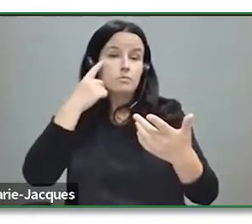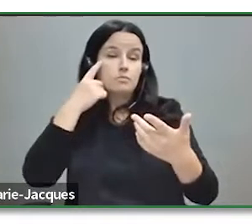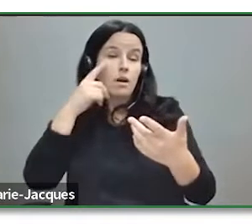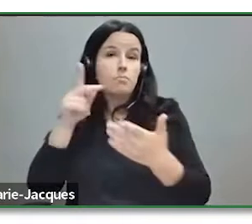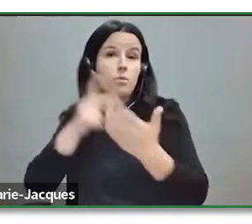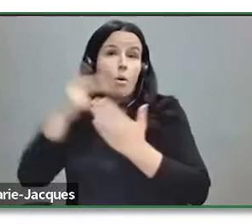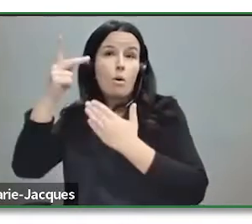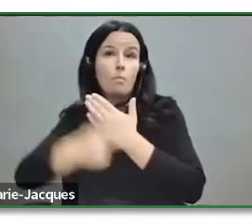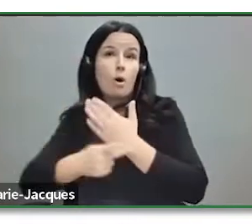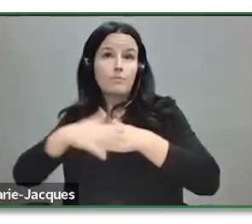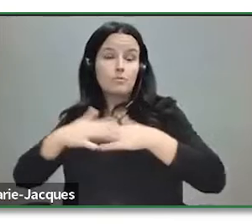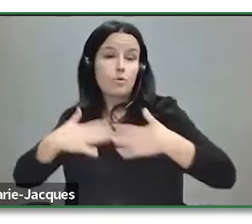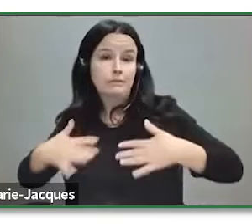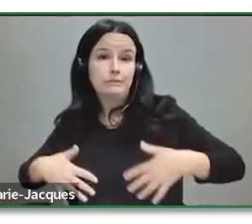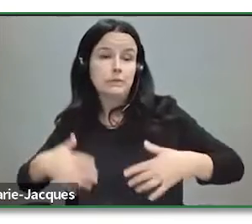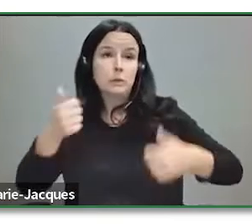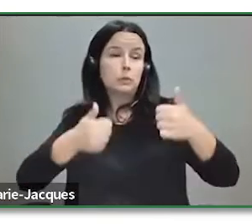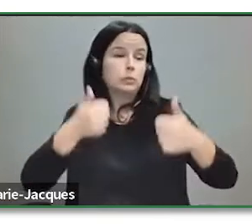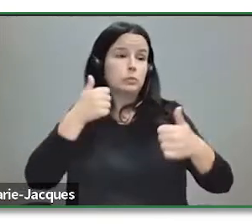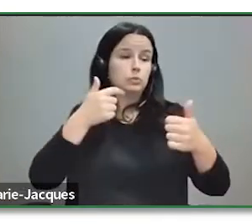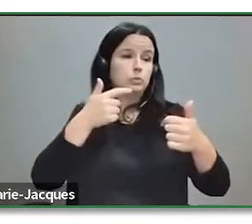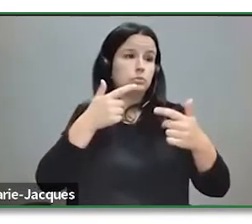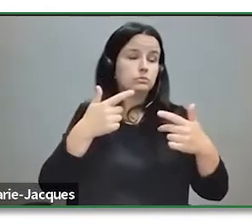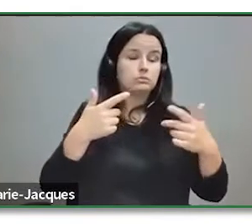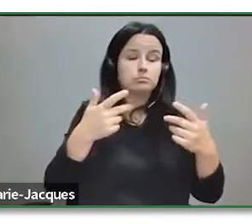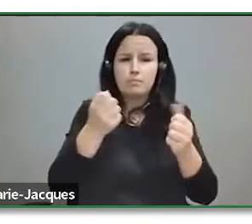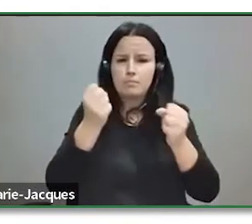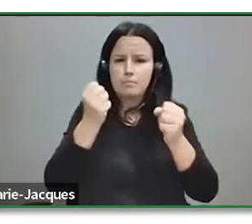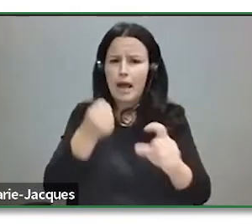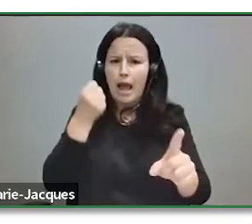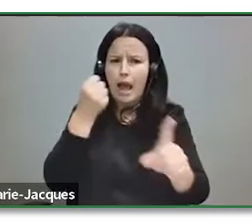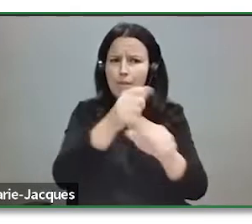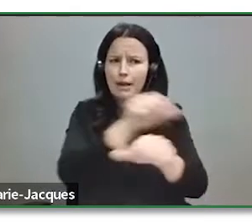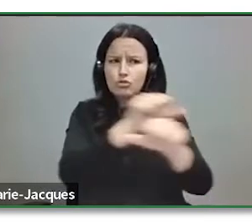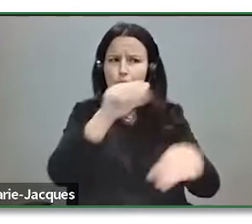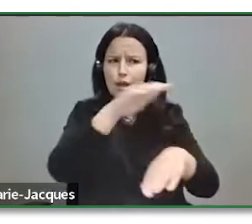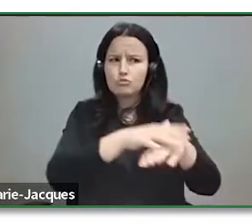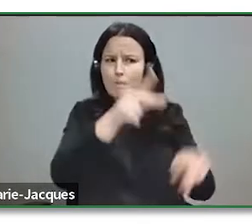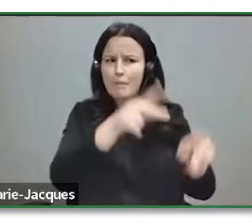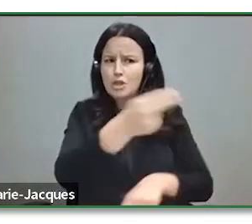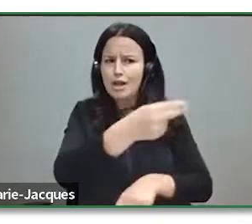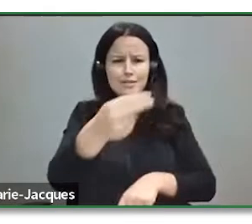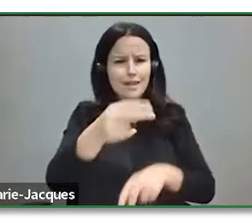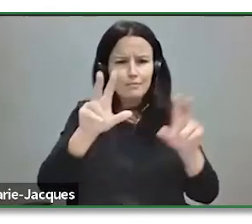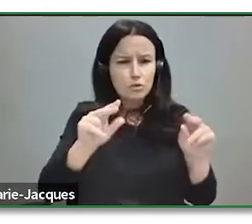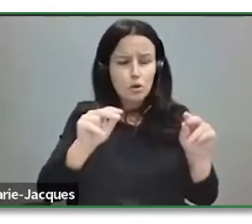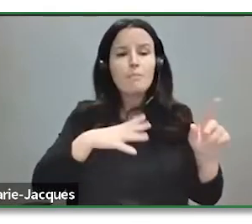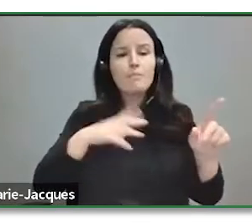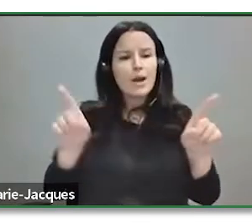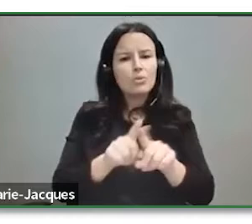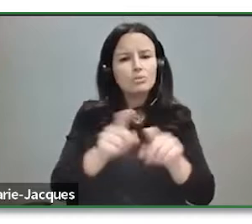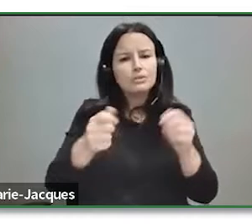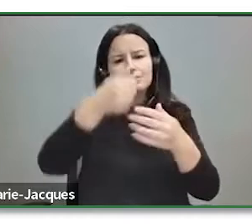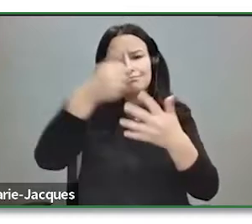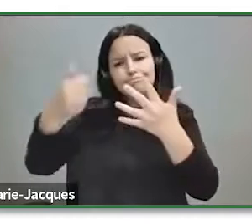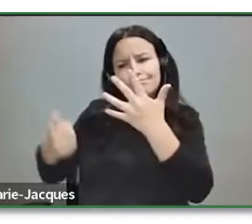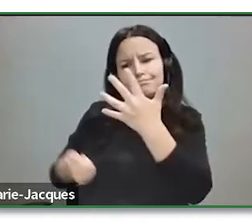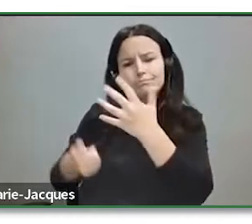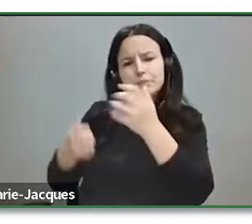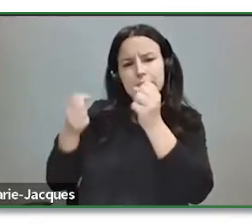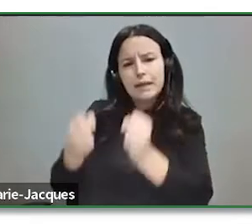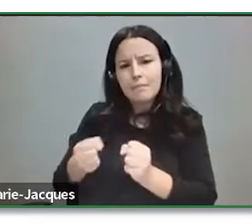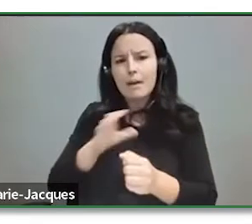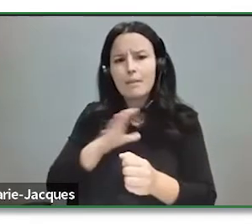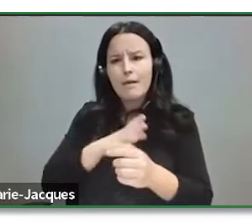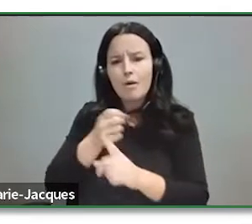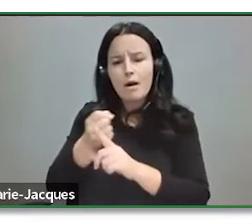physiques, ces obstacles n'ont pas seulement un impact sur les personnes vivant un handicap, mais tout ce qui accompagne ça. Alors,